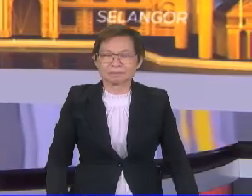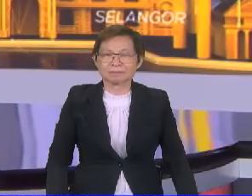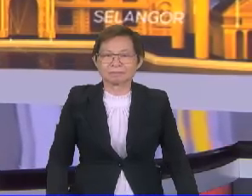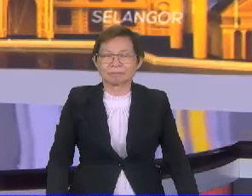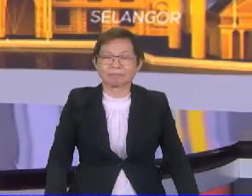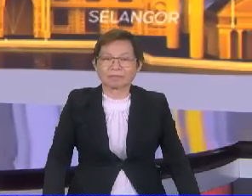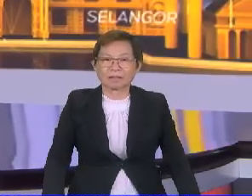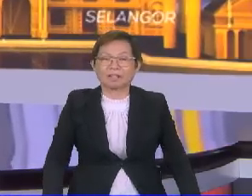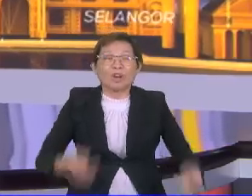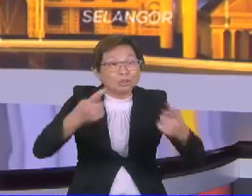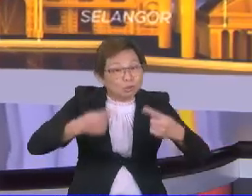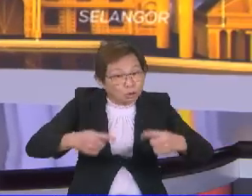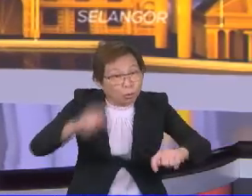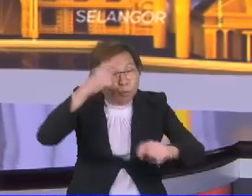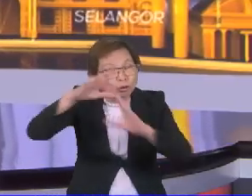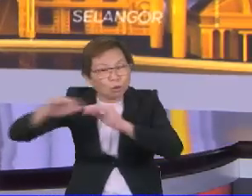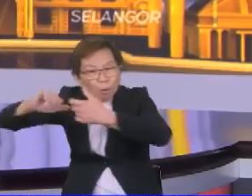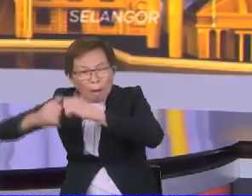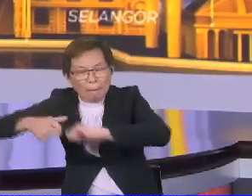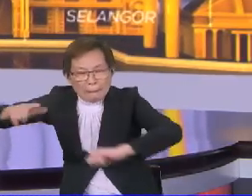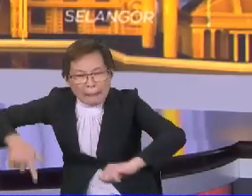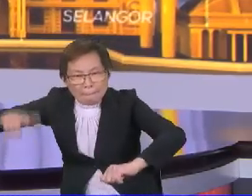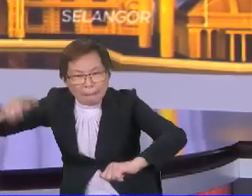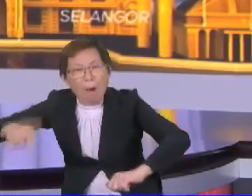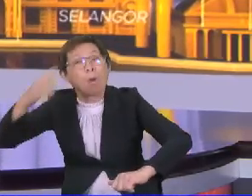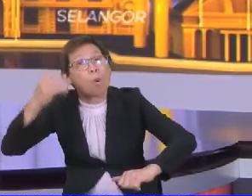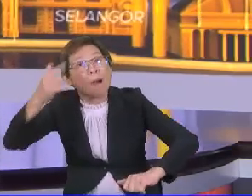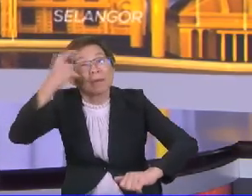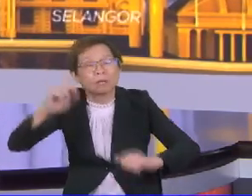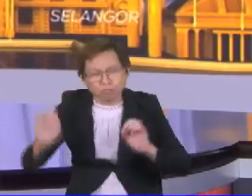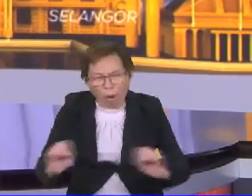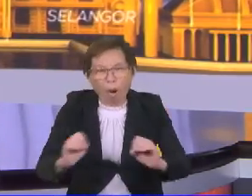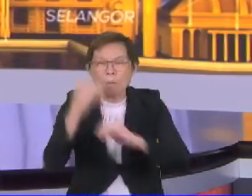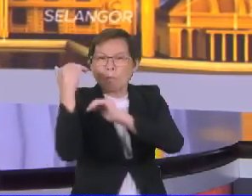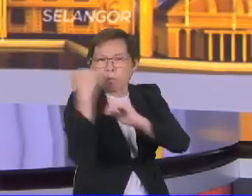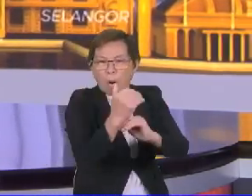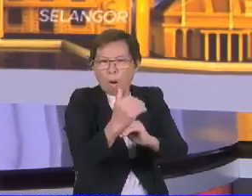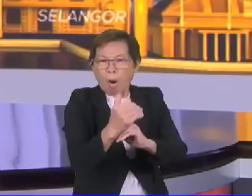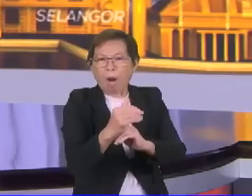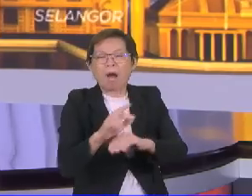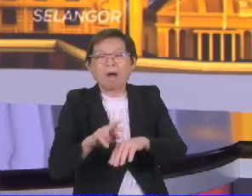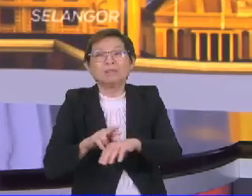ini pula usaha bagi mengatasi isu kelewatan disebabkan operasi terlihat peringatan